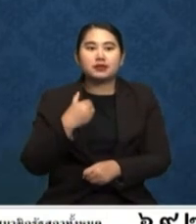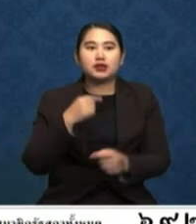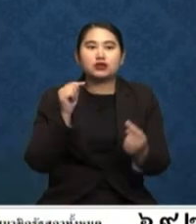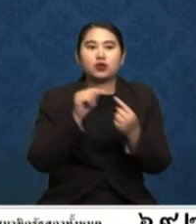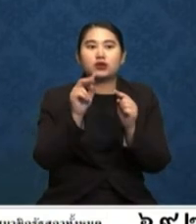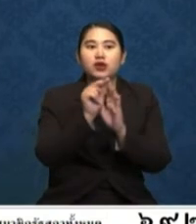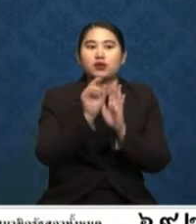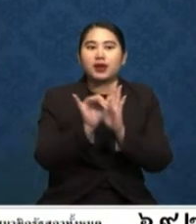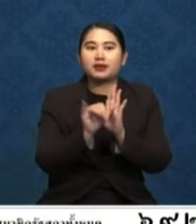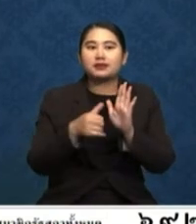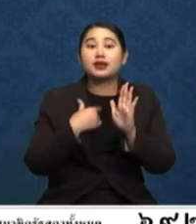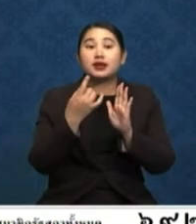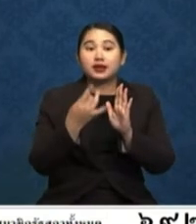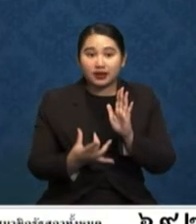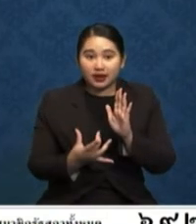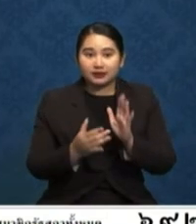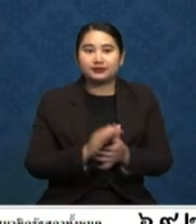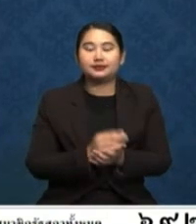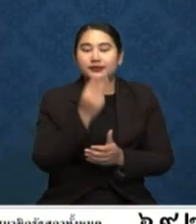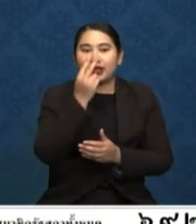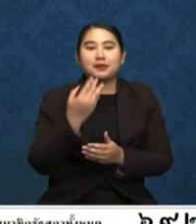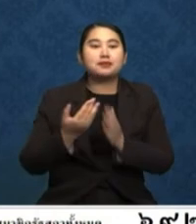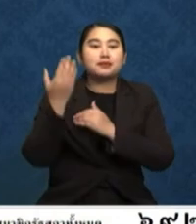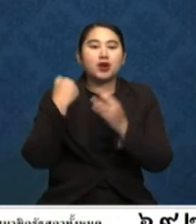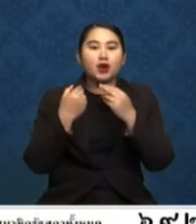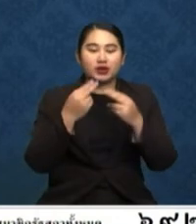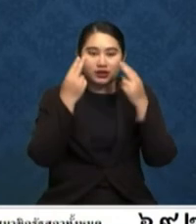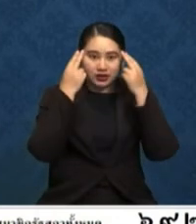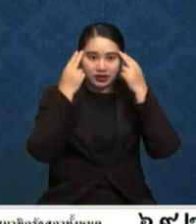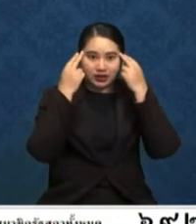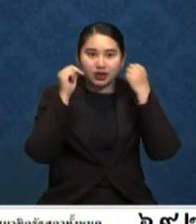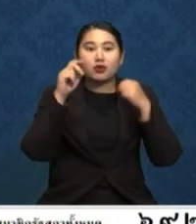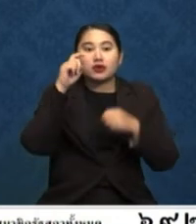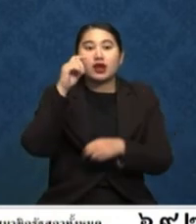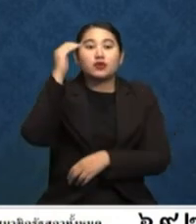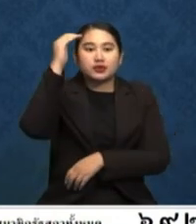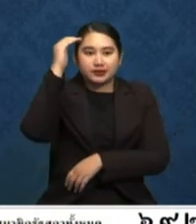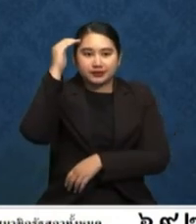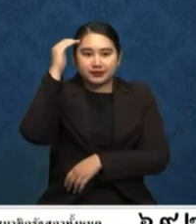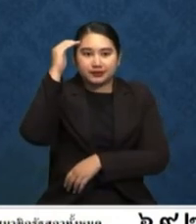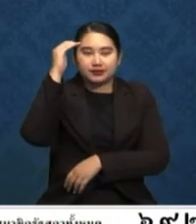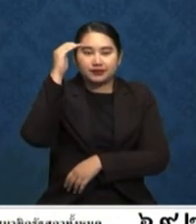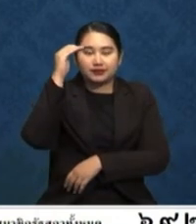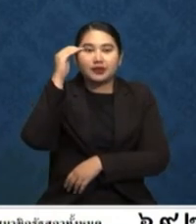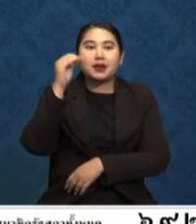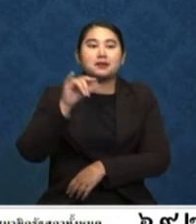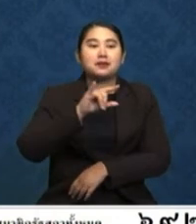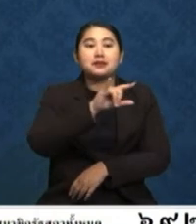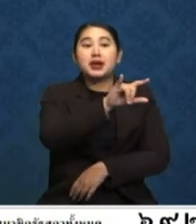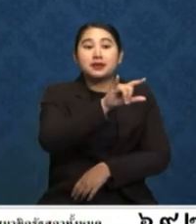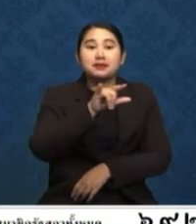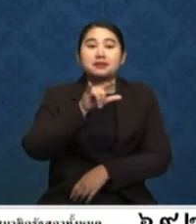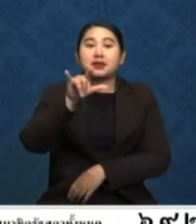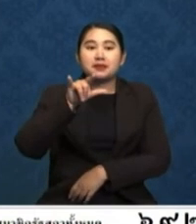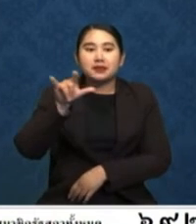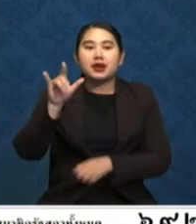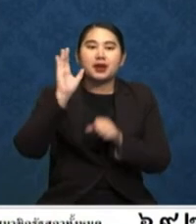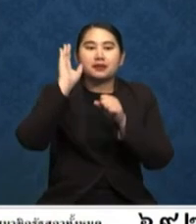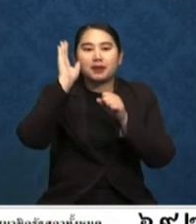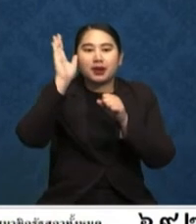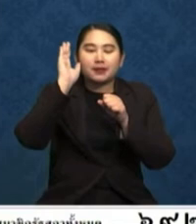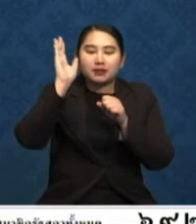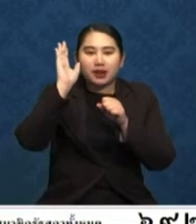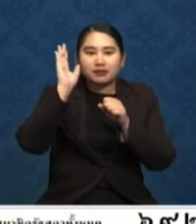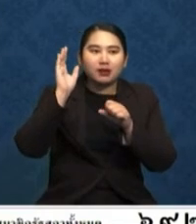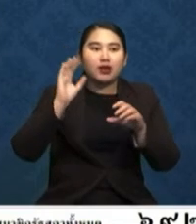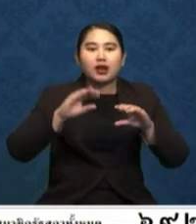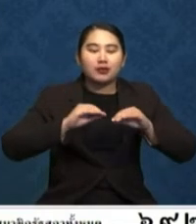นี้คืออะไรคือเราเห็นอดีตนายกรัฐมนตรีท่านเศรษฐาทวีสินก็เดินทางไปรถโชว์ขายเมกโปรเจค